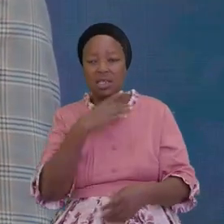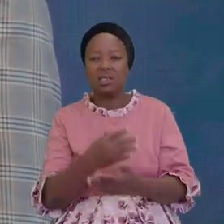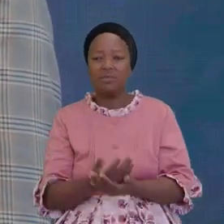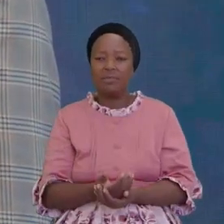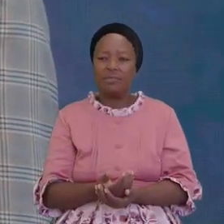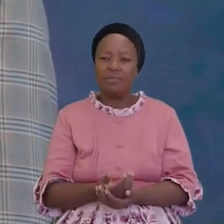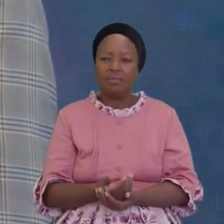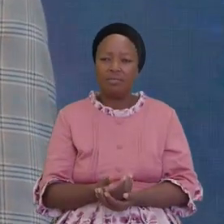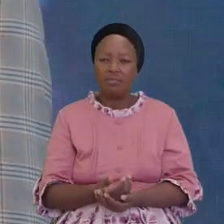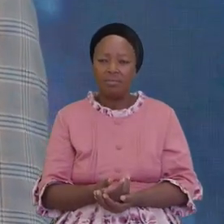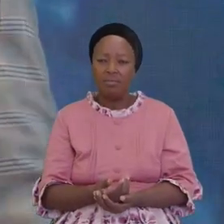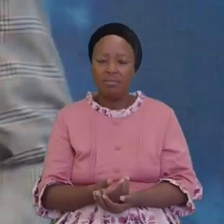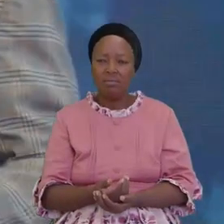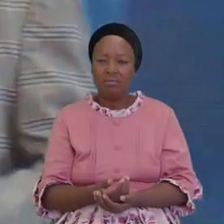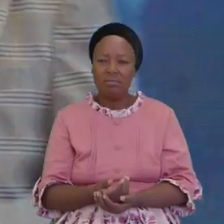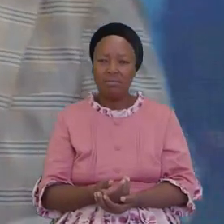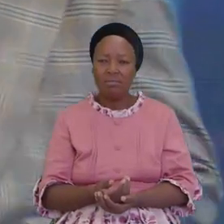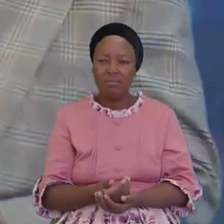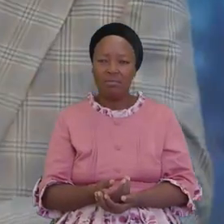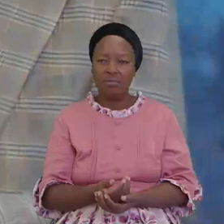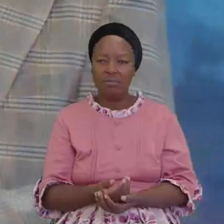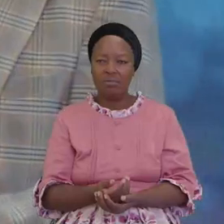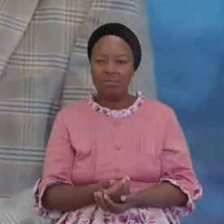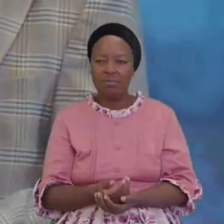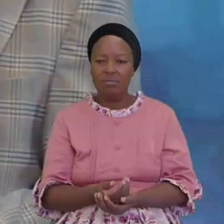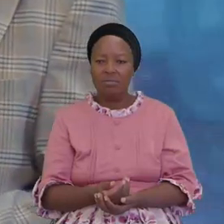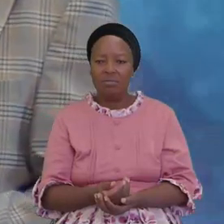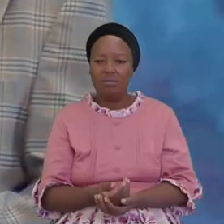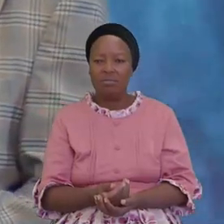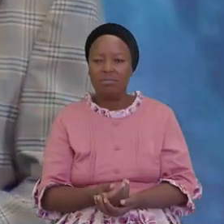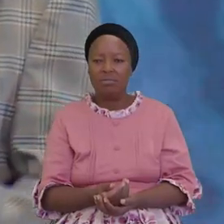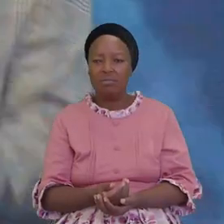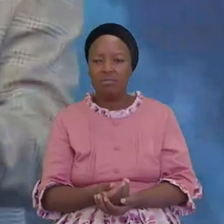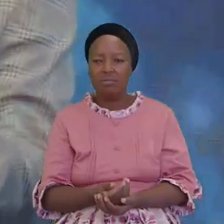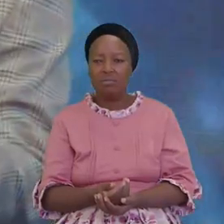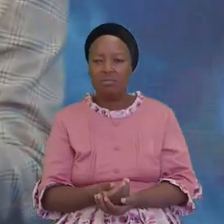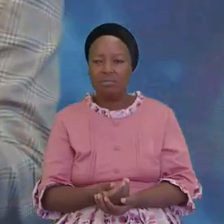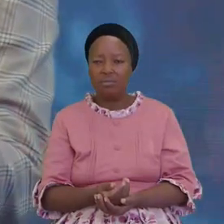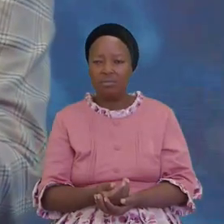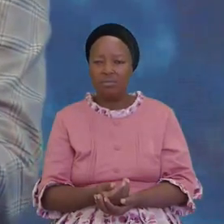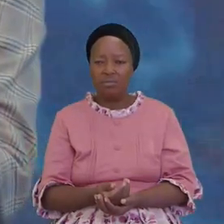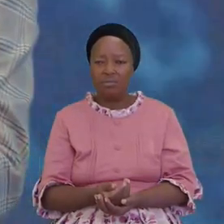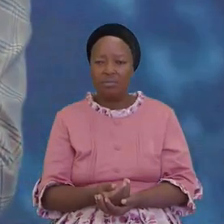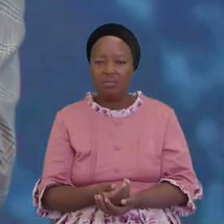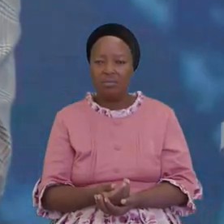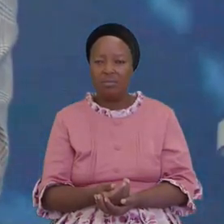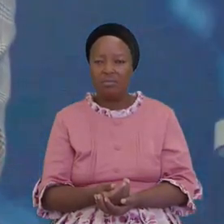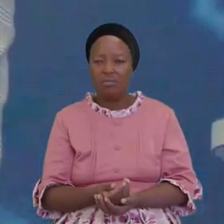il te nourrit tous les jours et il prend soin de toi tous les jours, mais chaque fois que tu veux partir, tu souilles sa fille.